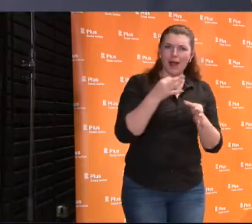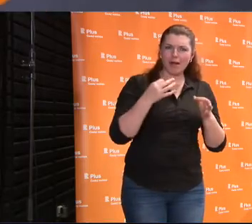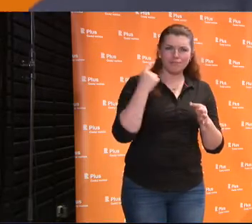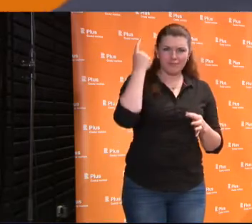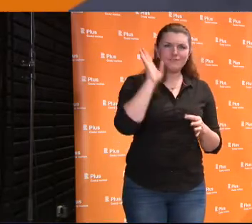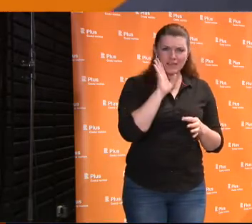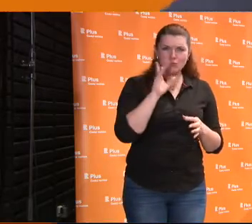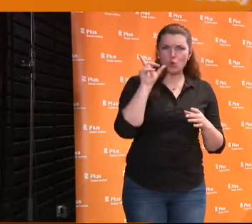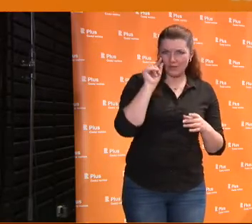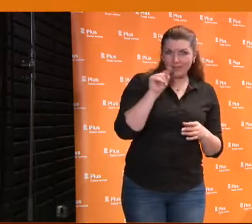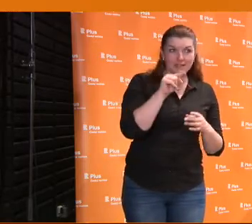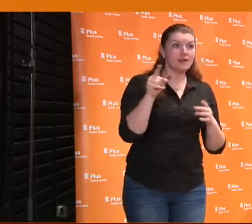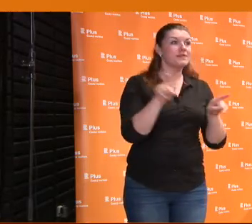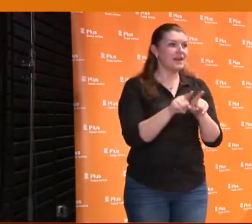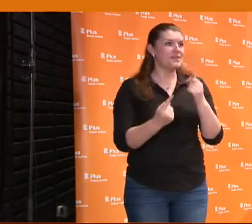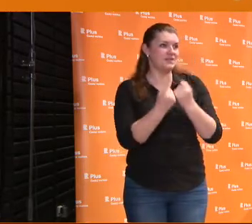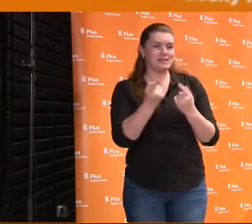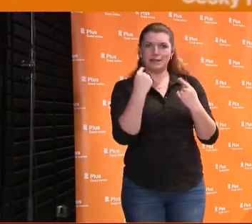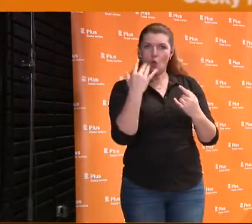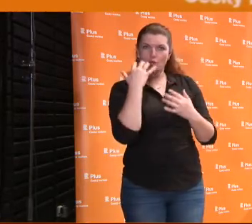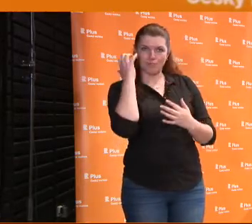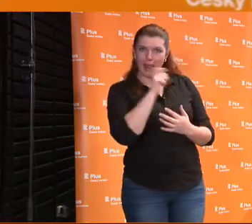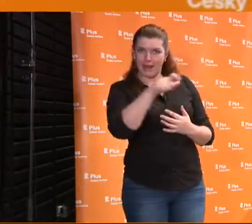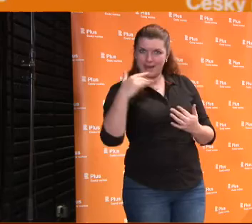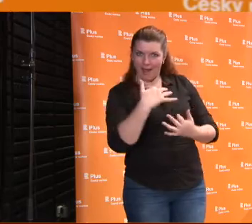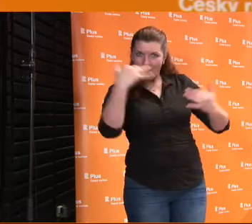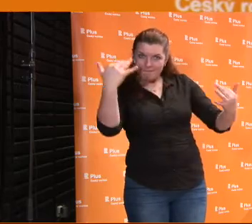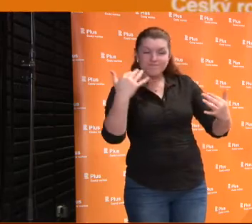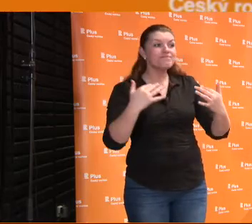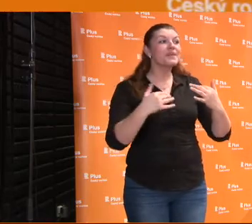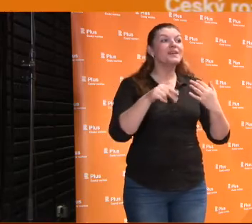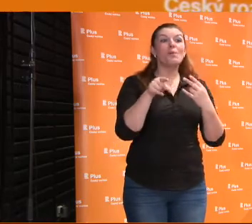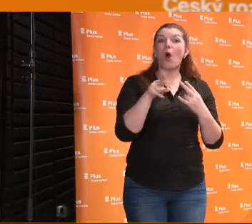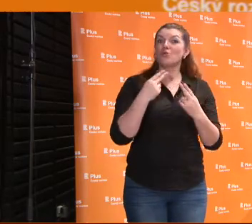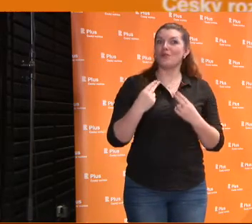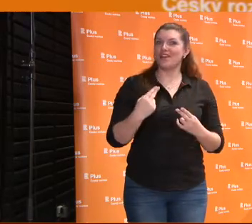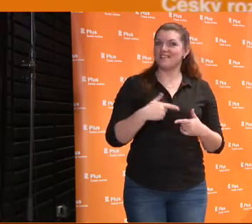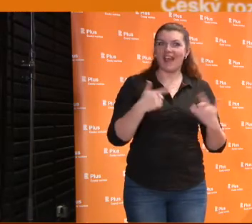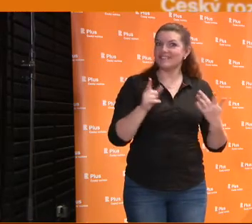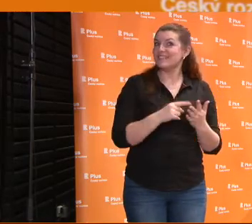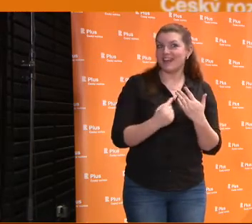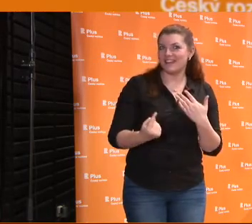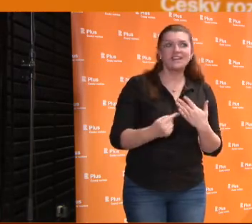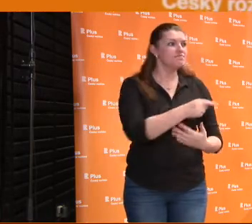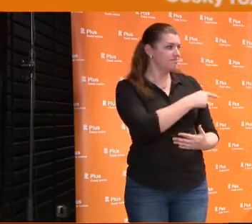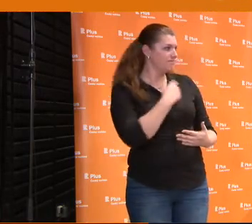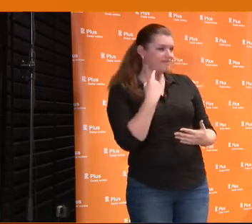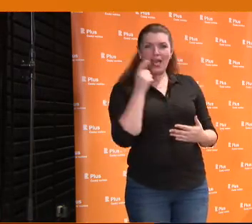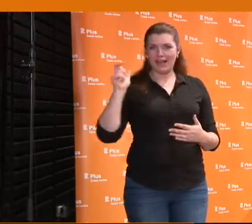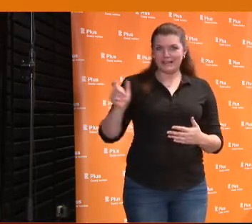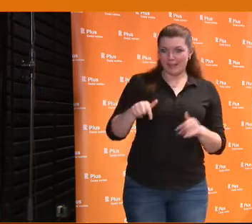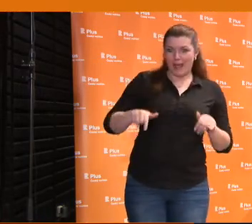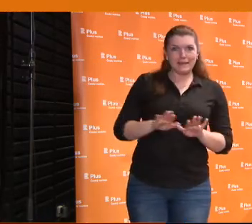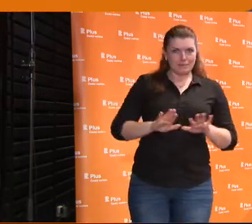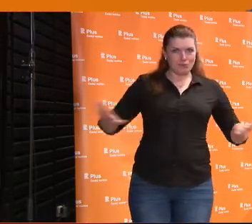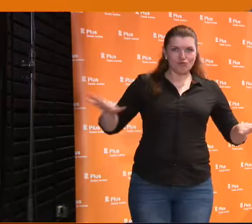a výsledky hlasování lidí tady v sále v Horáckém divadle v Jihlavě. Tam ty odpovědi nejsou tak jednoznačné. Vy jste se poměrně shodli, vy hosté, kteří